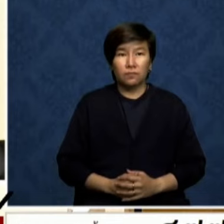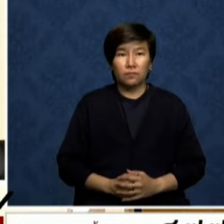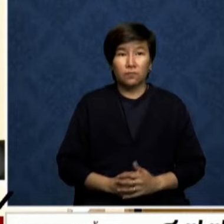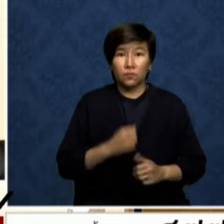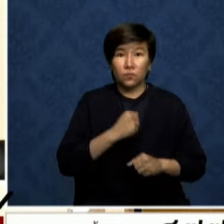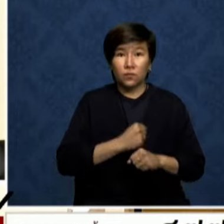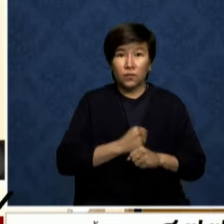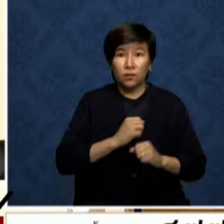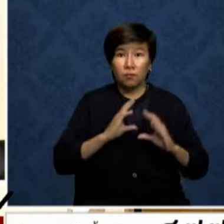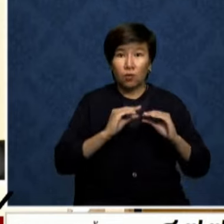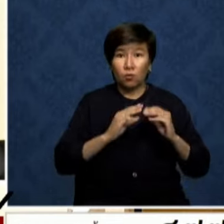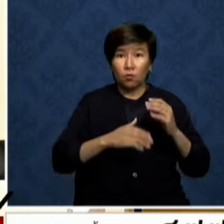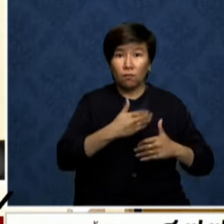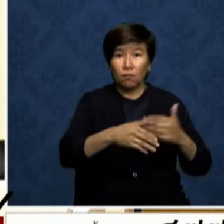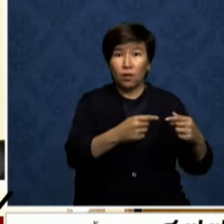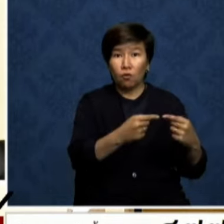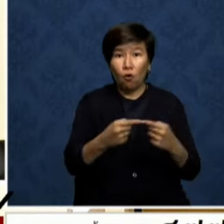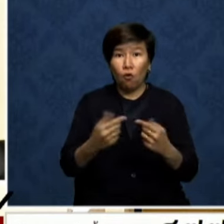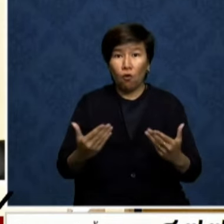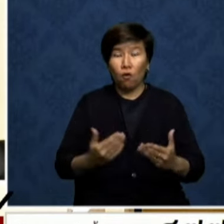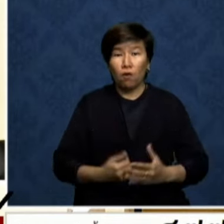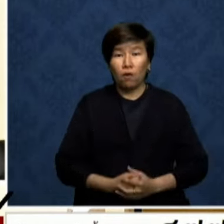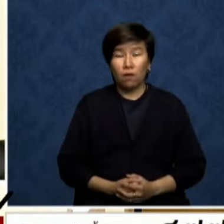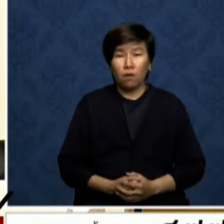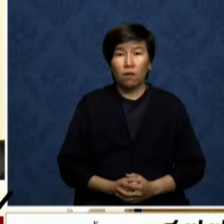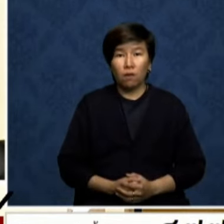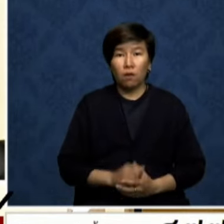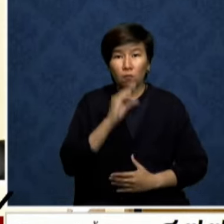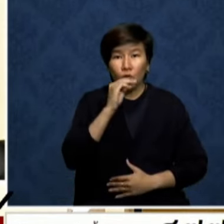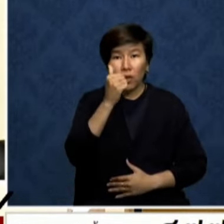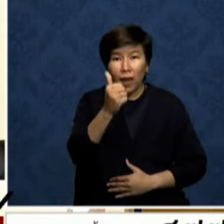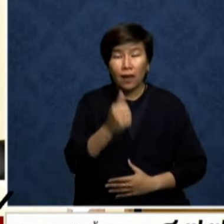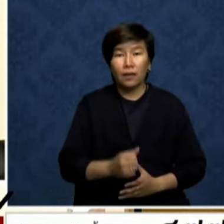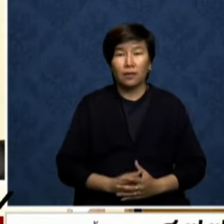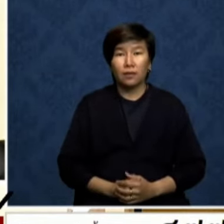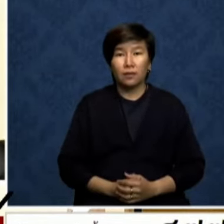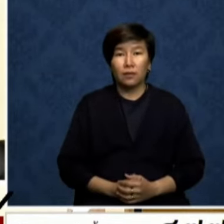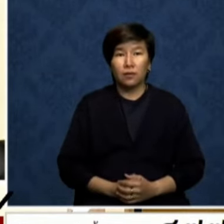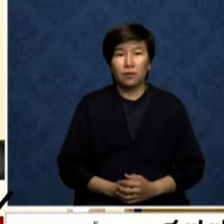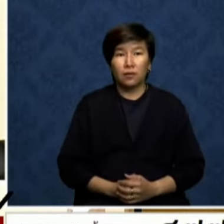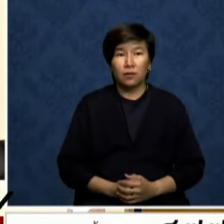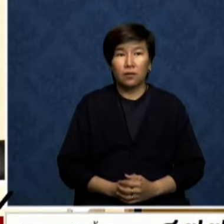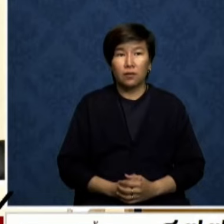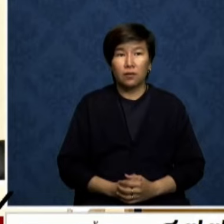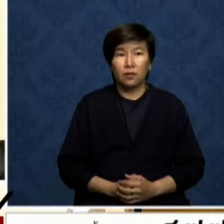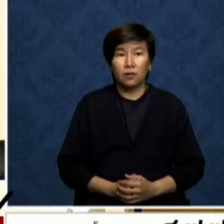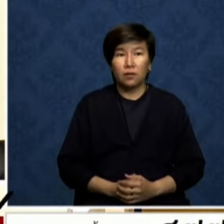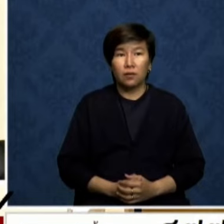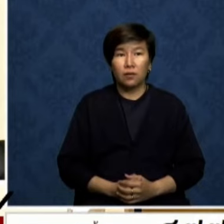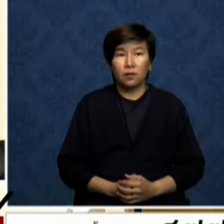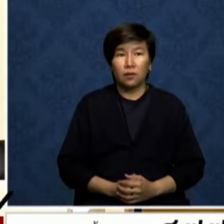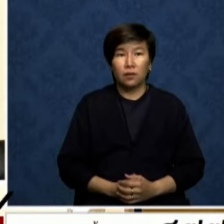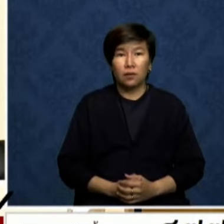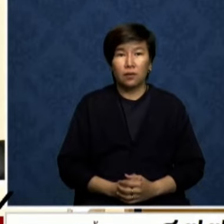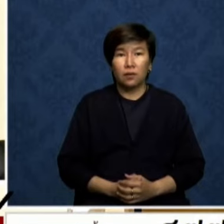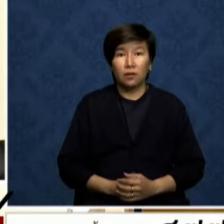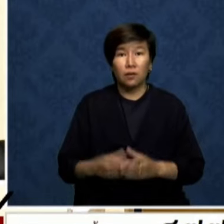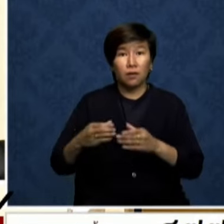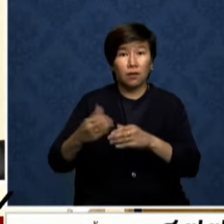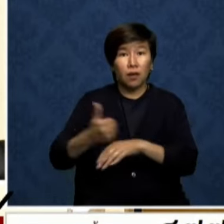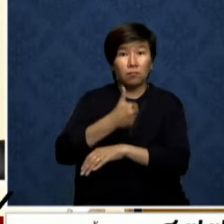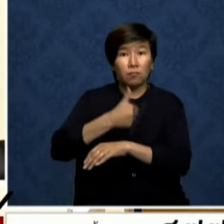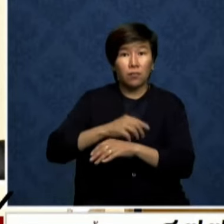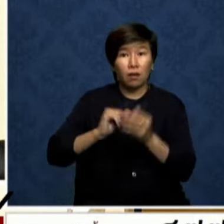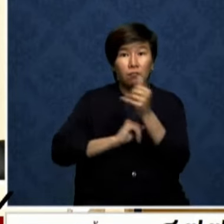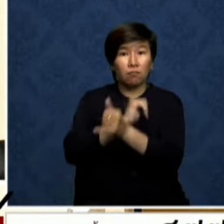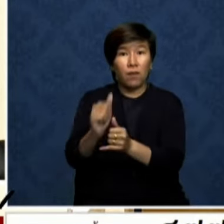การต่อ พูดต่อ ประชุมต่อแล้วกเดี๋ยวก็ ถ้าท่านไม่มีผลที่พักเที่ยอะไรก